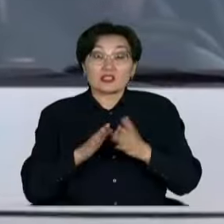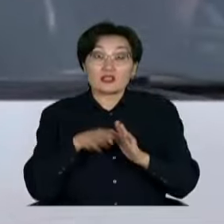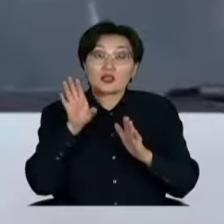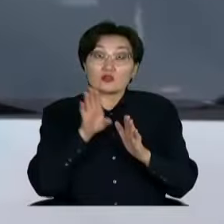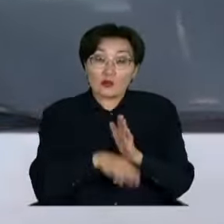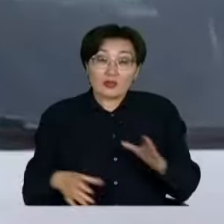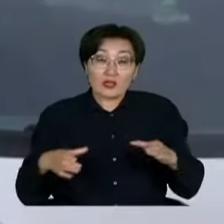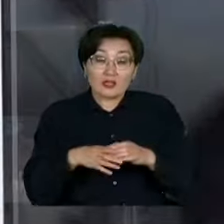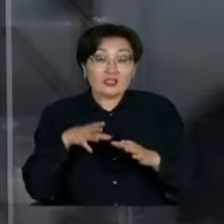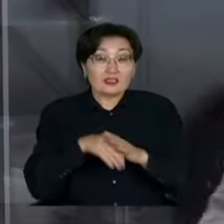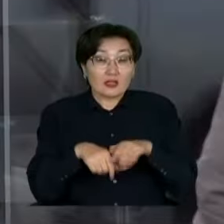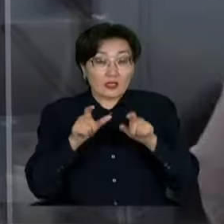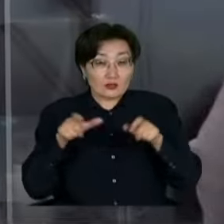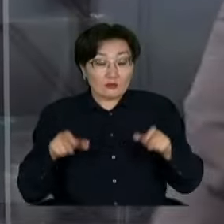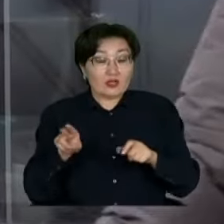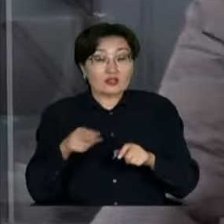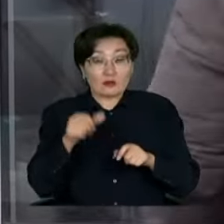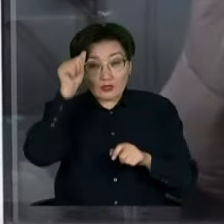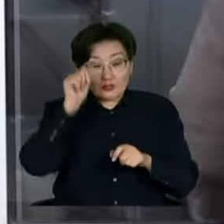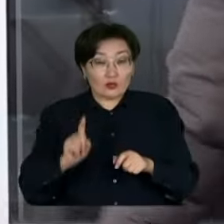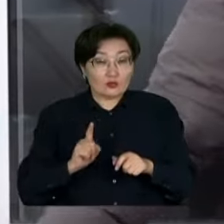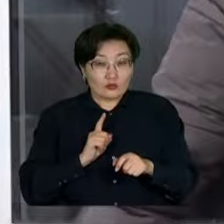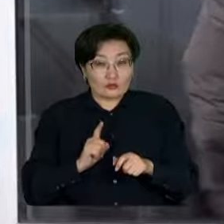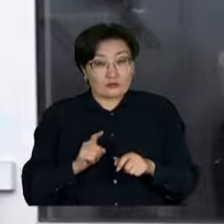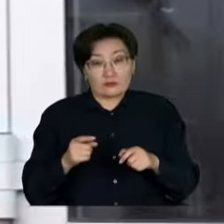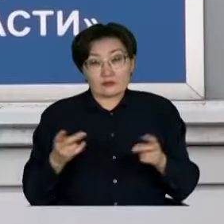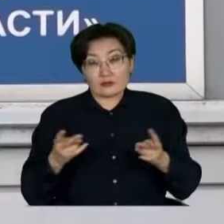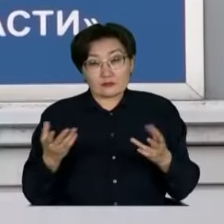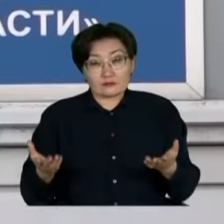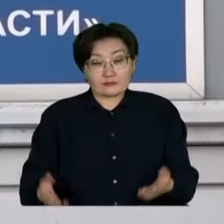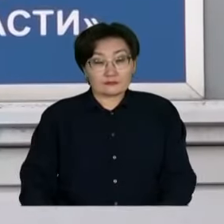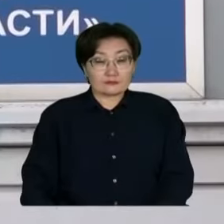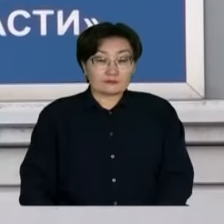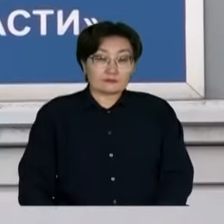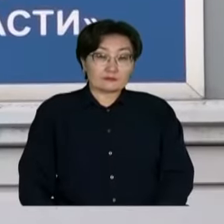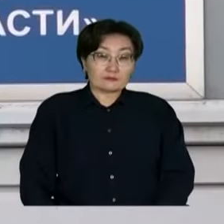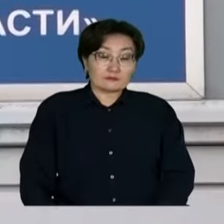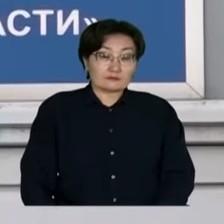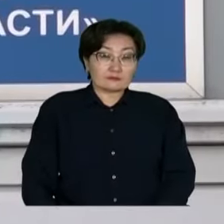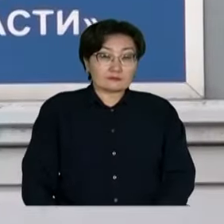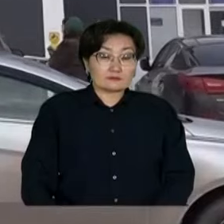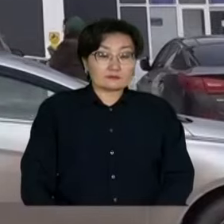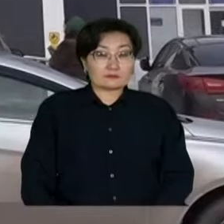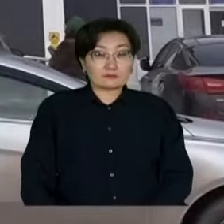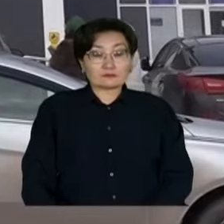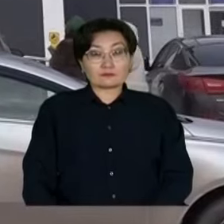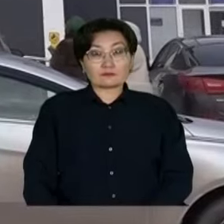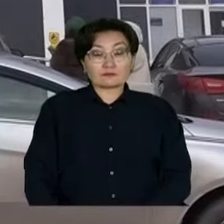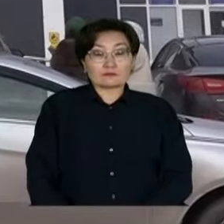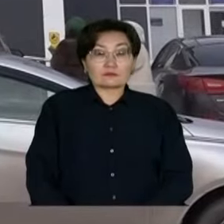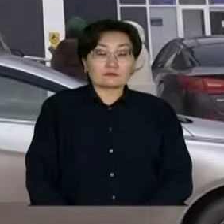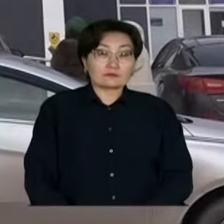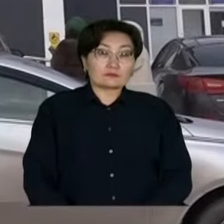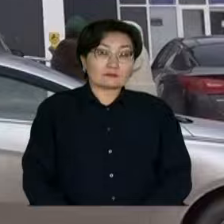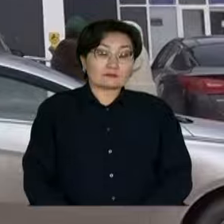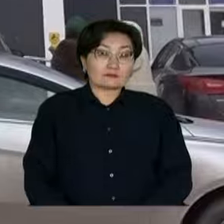жататын жандарға енді 90-ды күтуден басқа амал жоқ. Аршат Әділжанқызы, Нұрлан Өтеген, Дастан Темірбекұлы, Алматы телеарнасы,